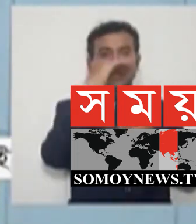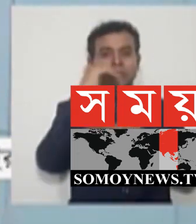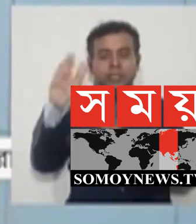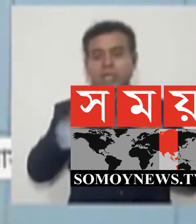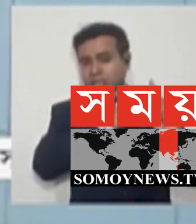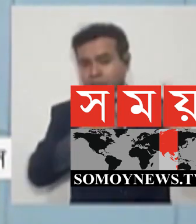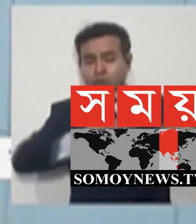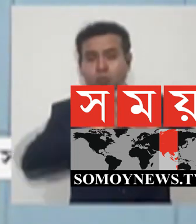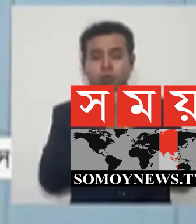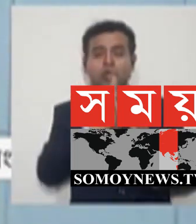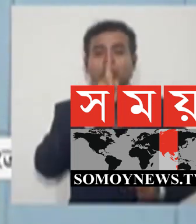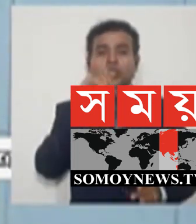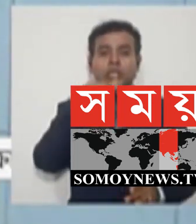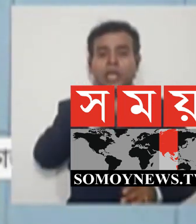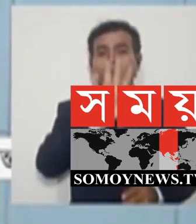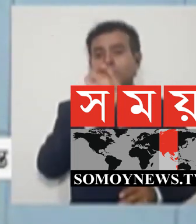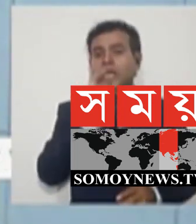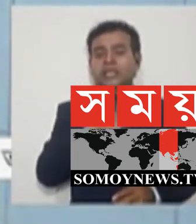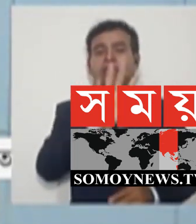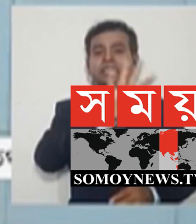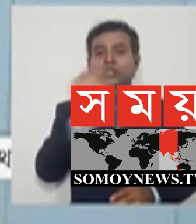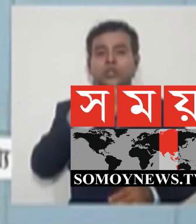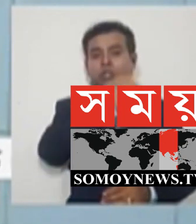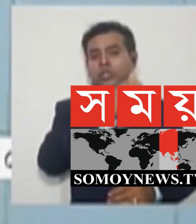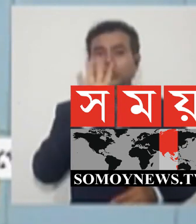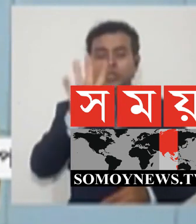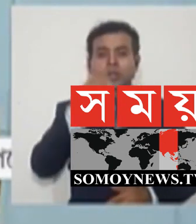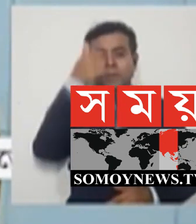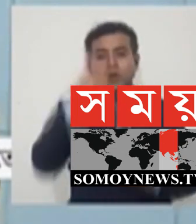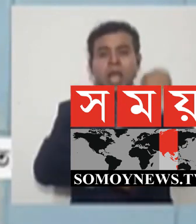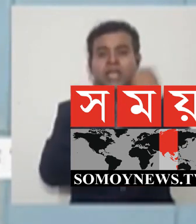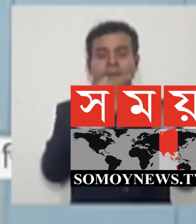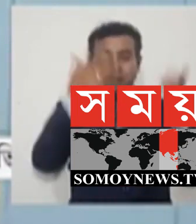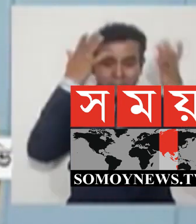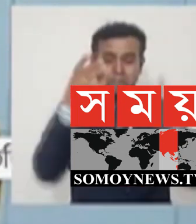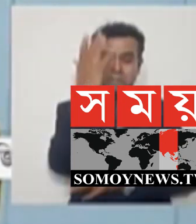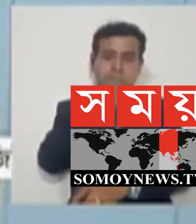10,50,464টি সুরক্ষা সামগ্রী বিতরণ করা হয়েছে। বর্তমানে মজুত আছে